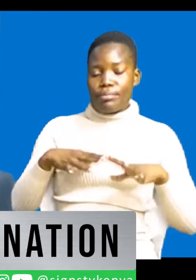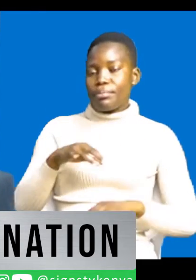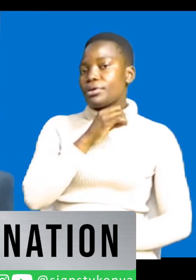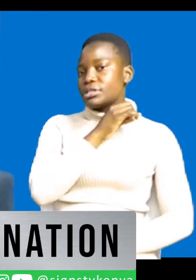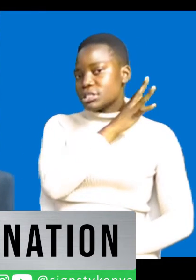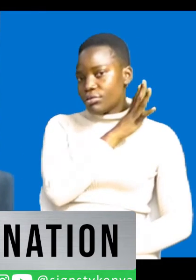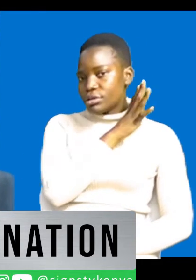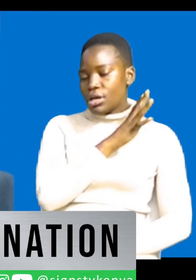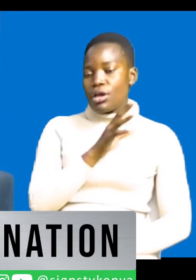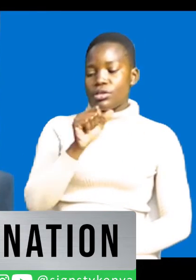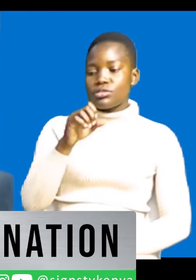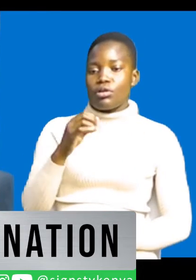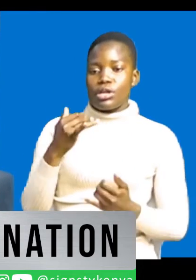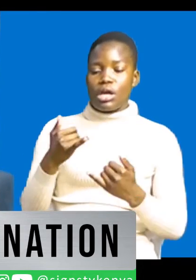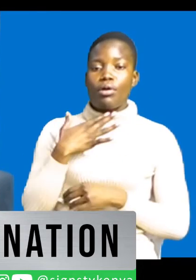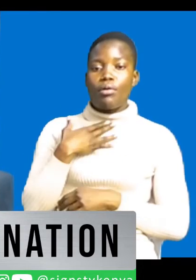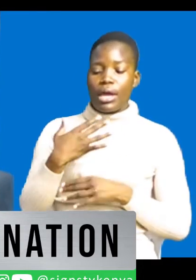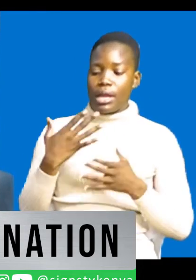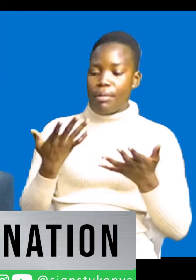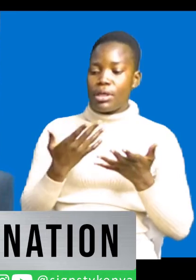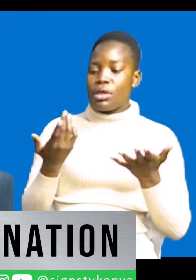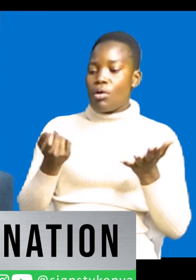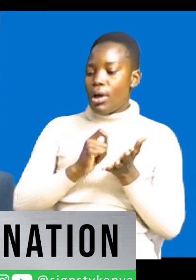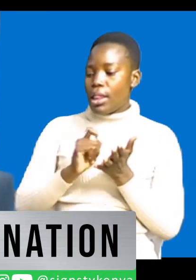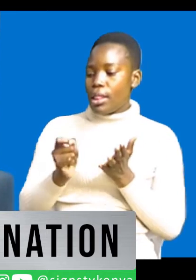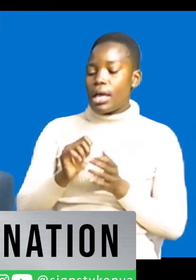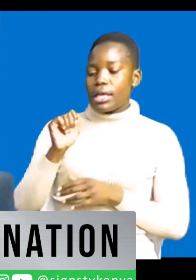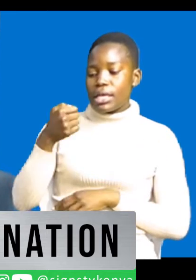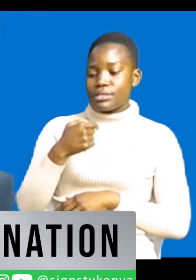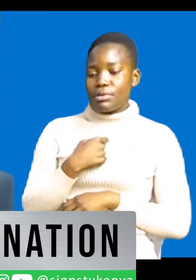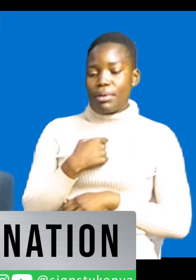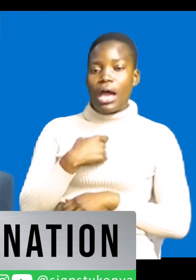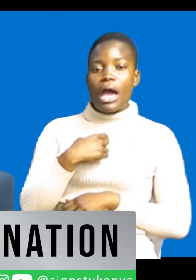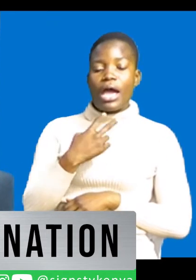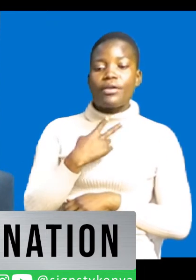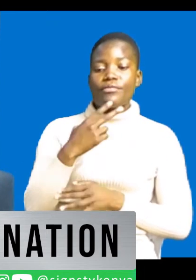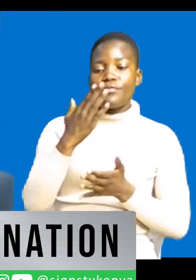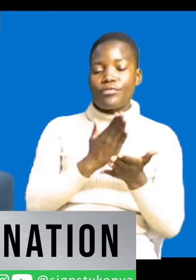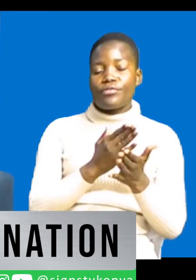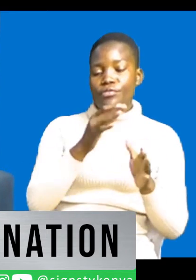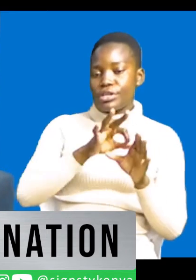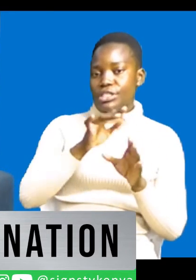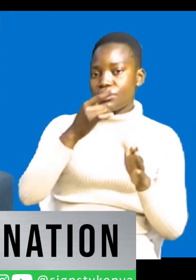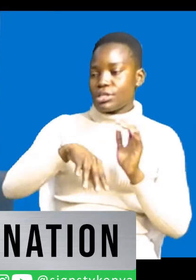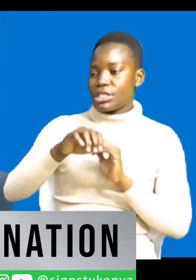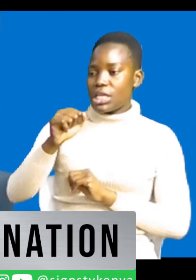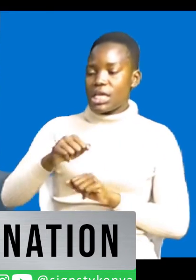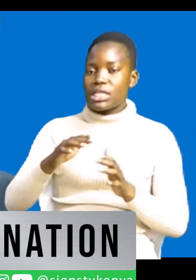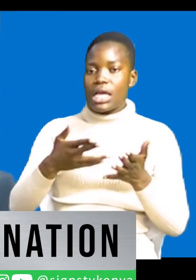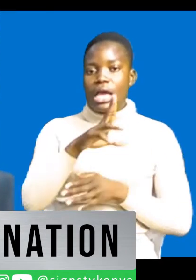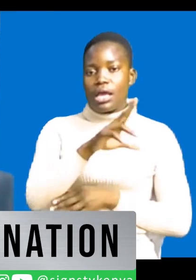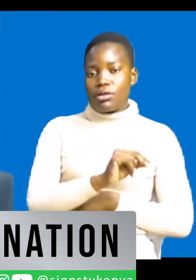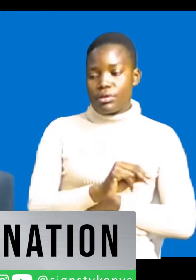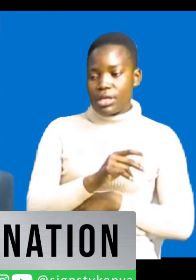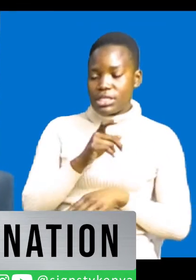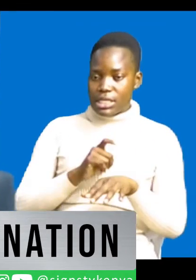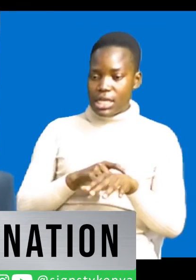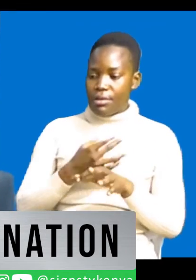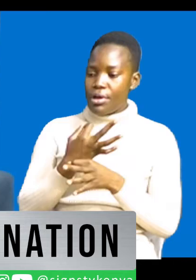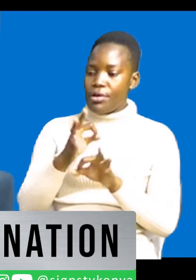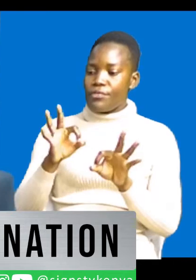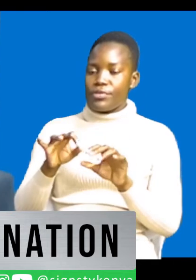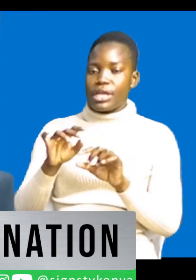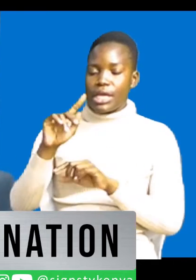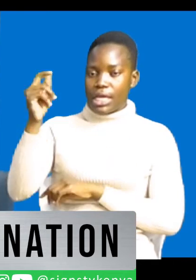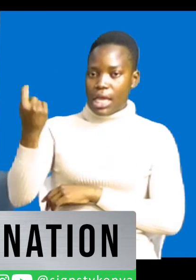Sasa tunataka kukuwe na mahali imeandikwa mimi nilivote hivi na mimi sikuvote hivi. There was a time hiyo Free Kenya, the group you